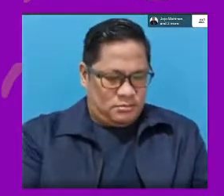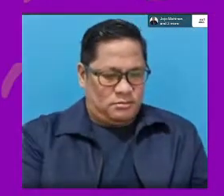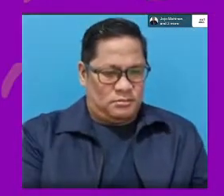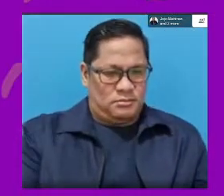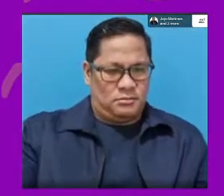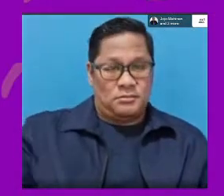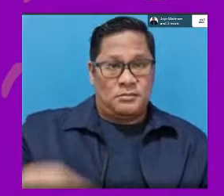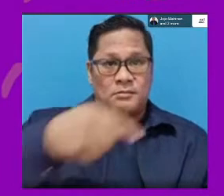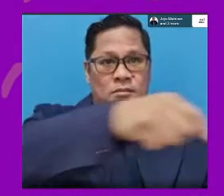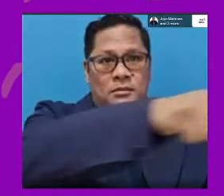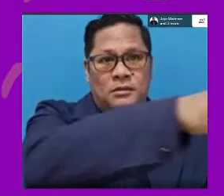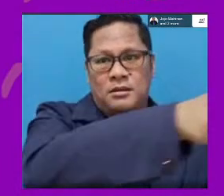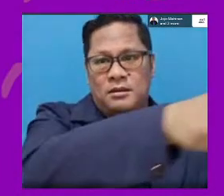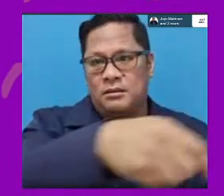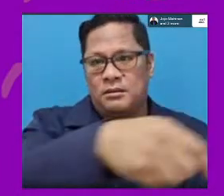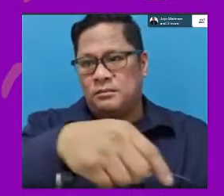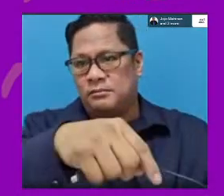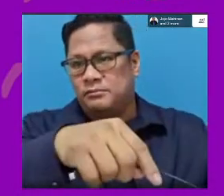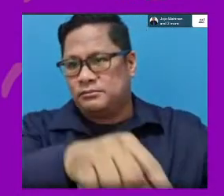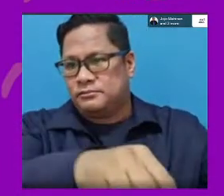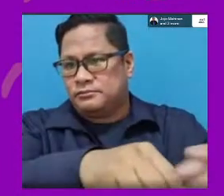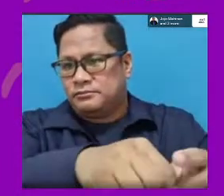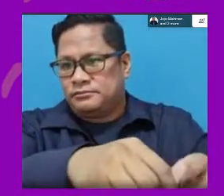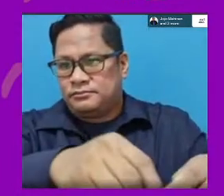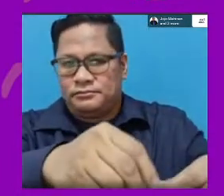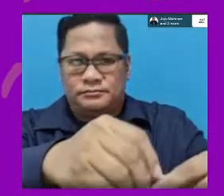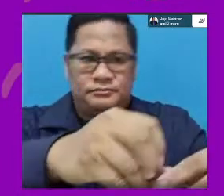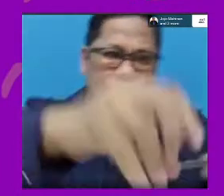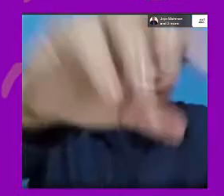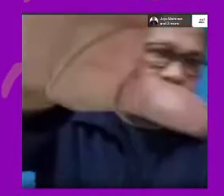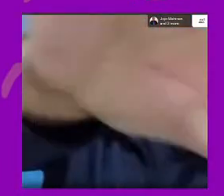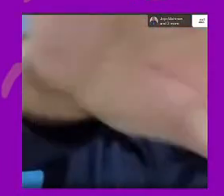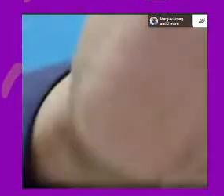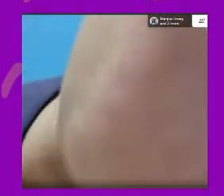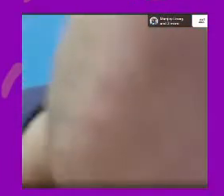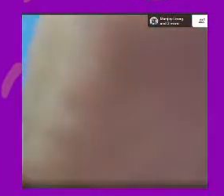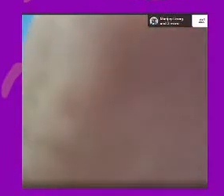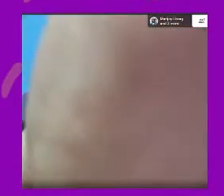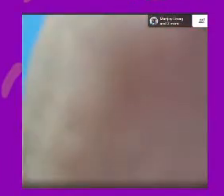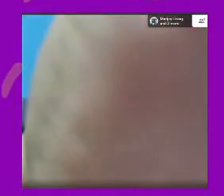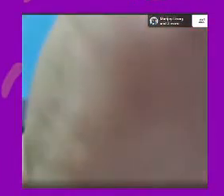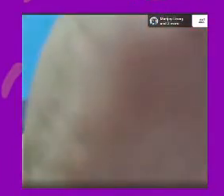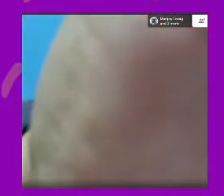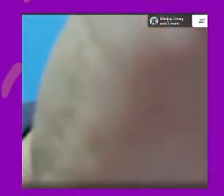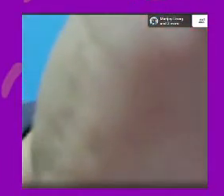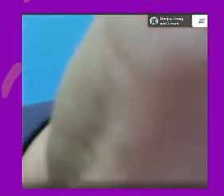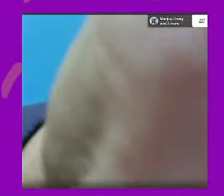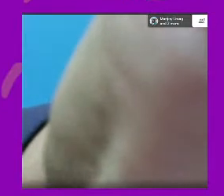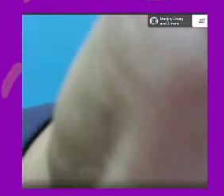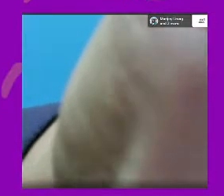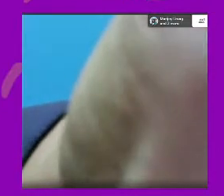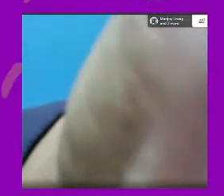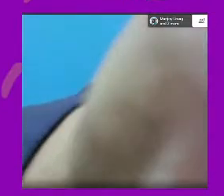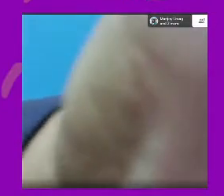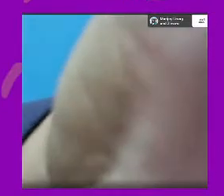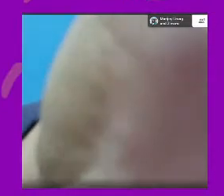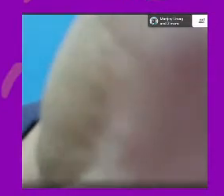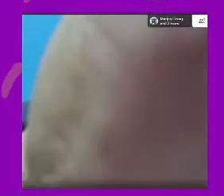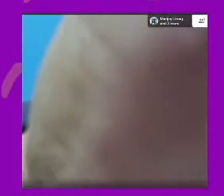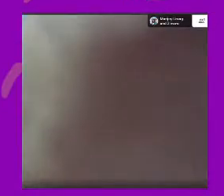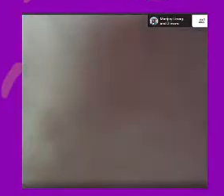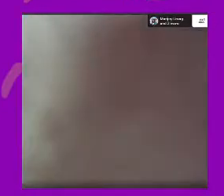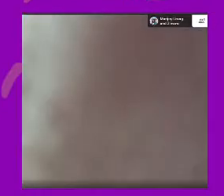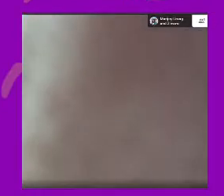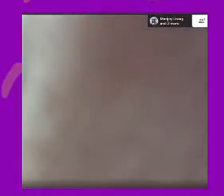sensitive, at ayon sa medical ethics at confidentiality. Mayroon kang karapatan sa privacy. Hindi